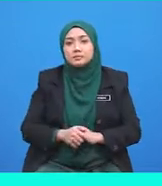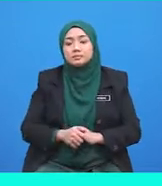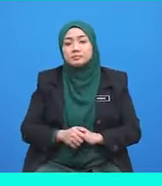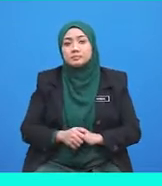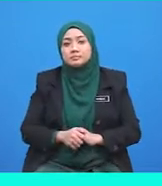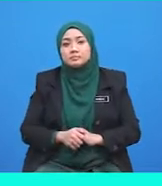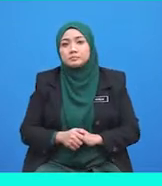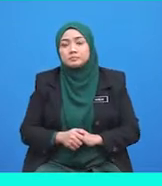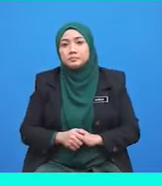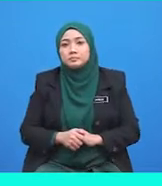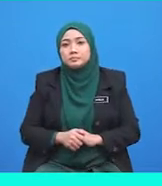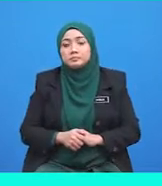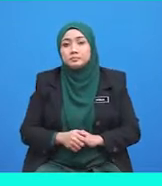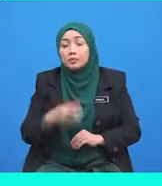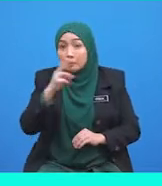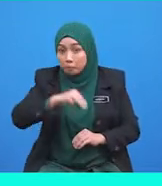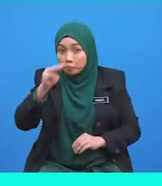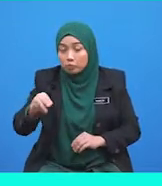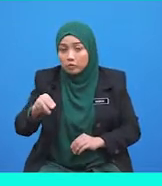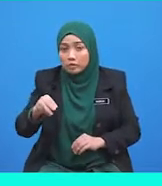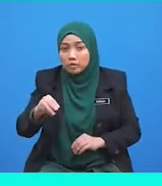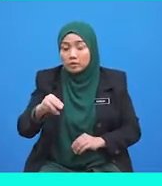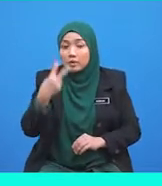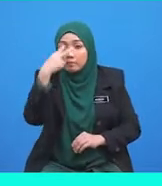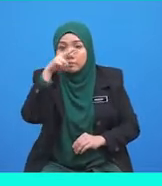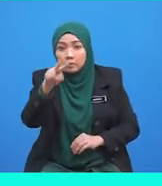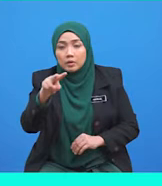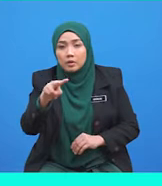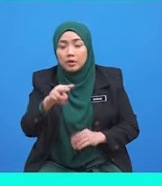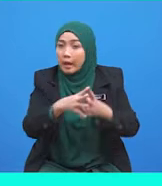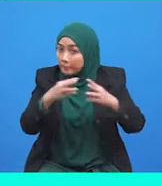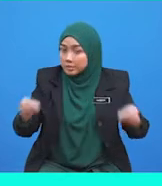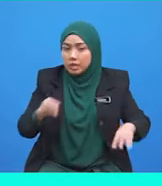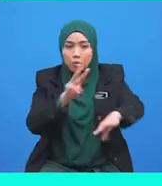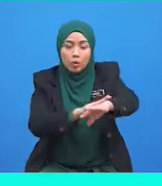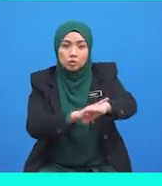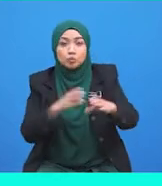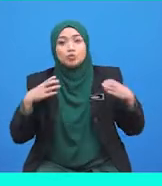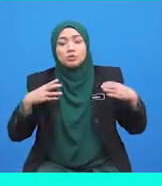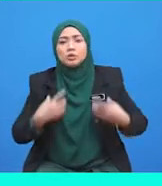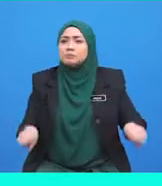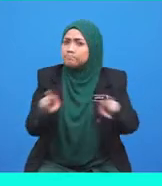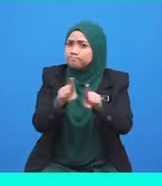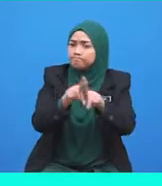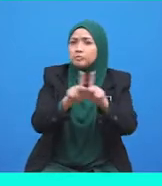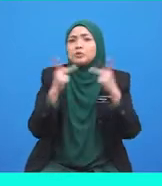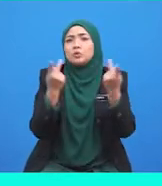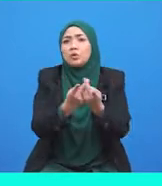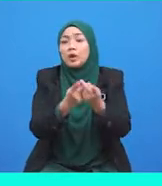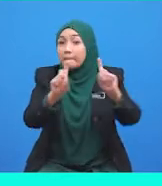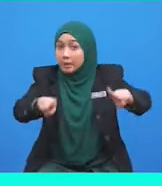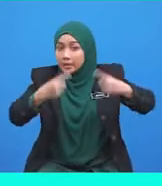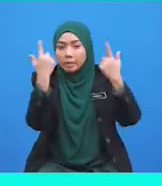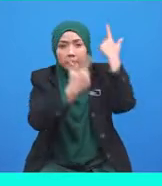Jadi, eloklah sekiranya murid-murid menghabiskan waktu cuti bersama keluarga, berkunjung ke